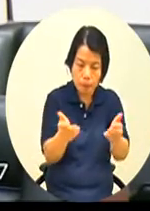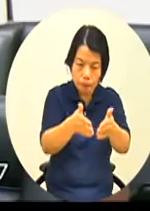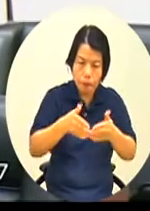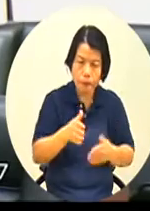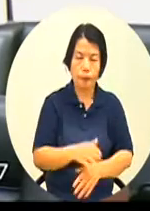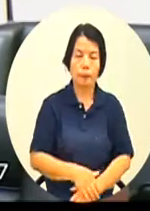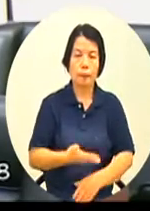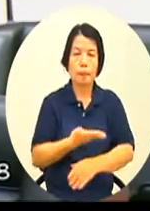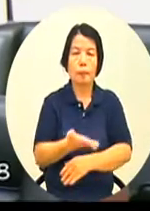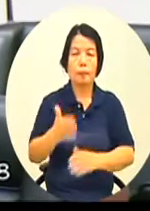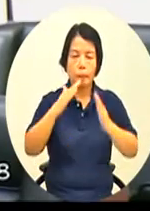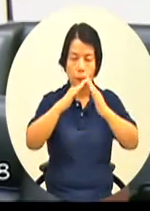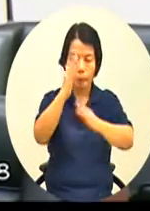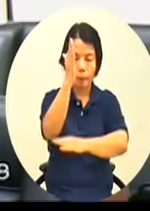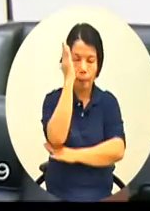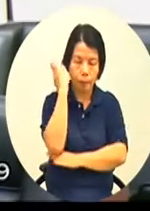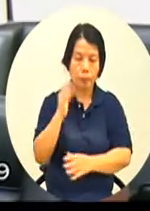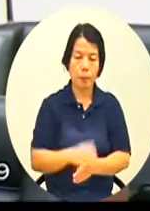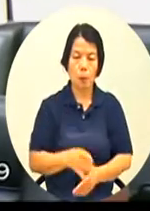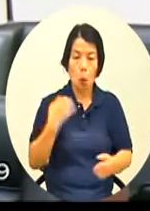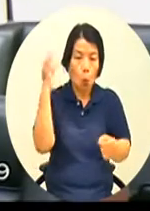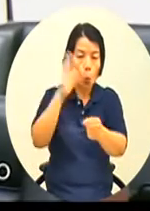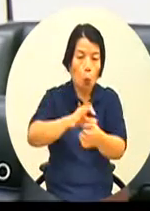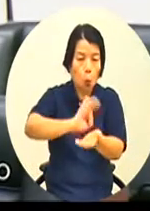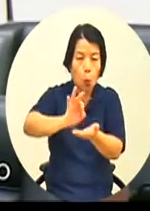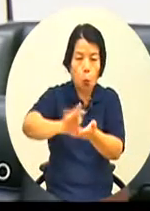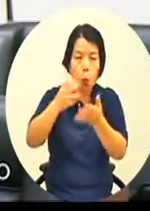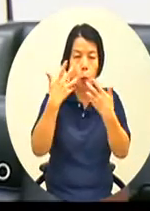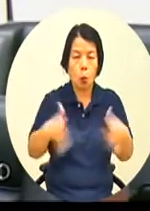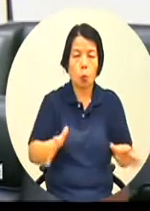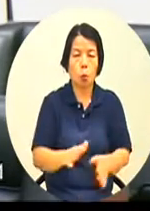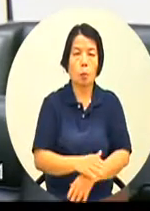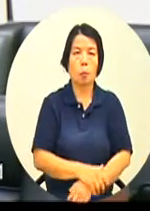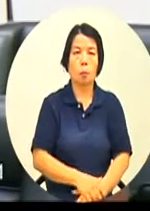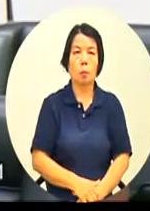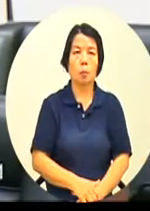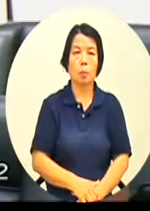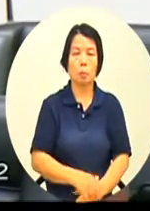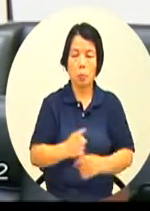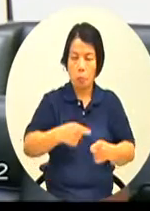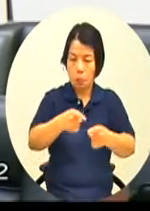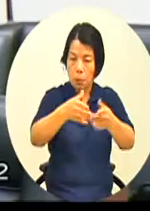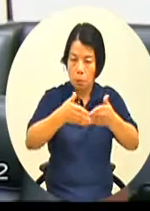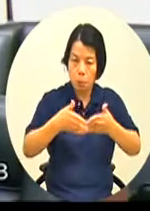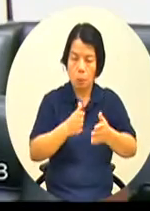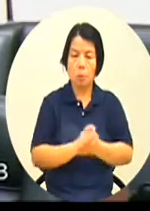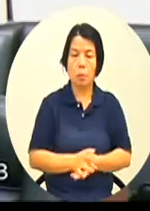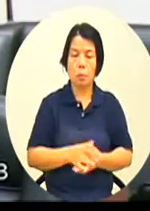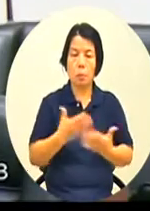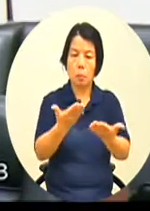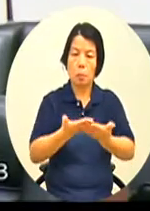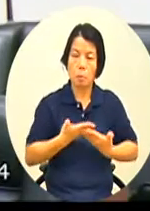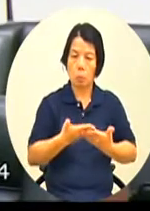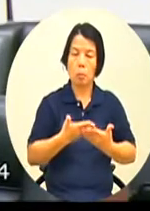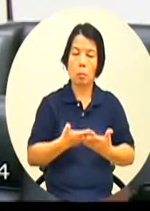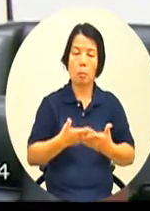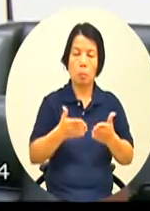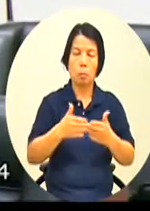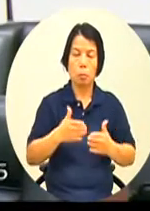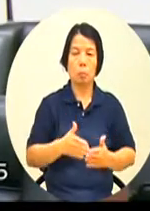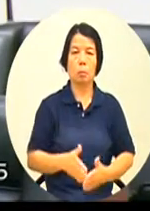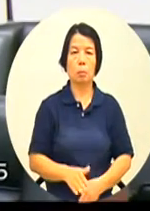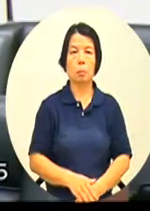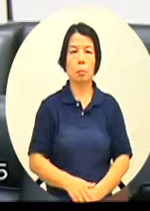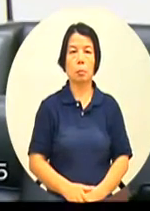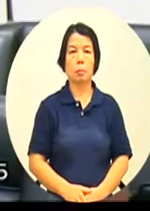个，你花市政府这么多钱，花市政府这么多预算，也应该要有一些收入的计划进来才对。所